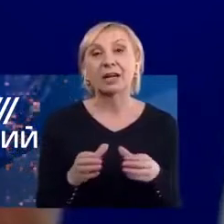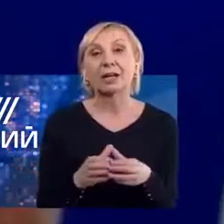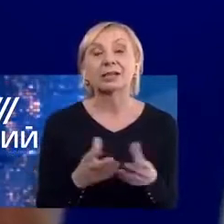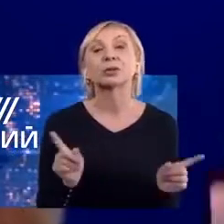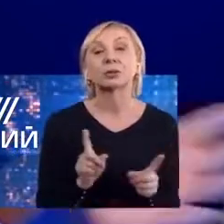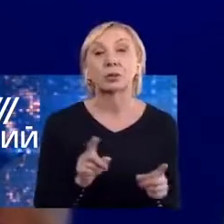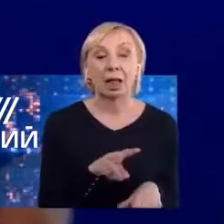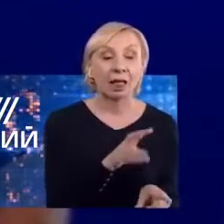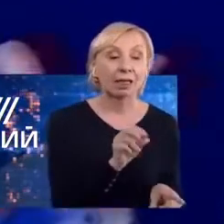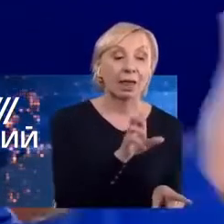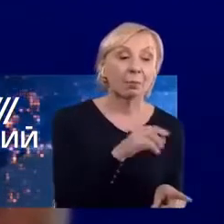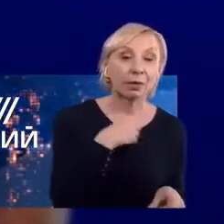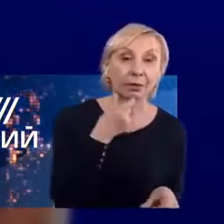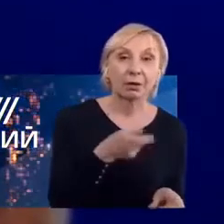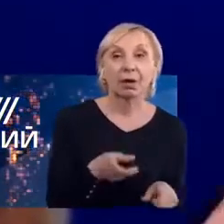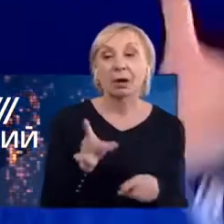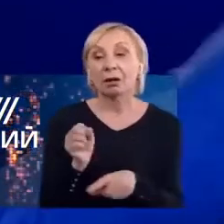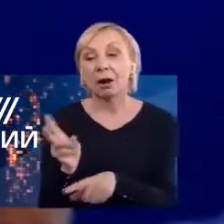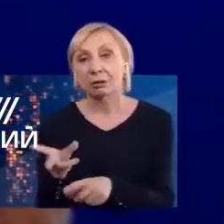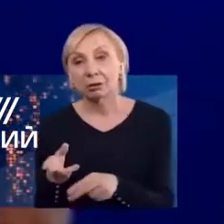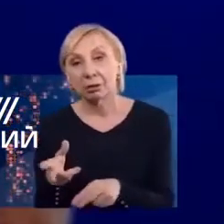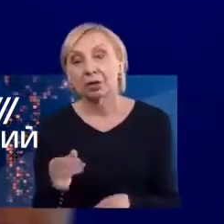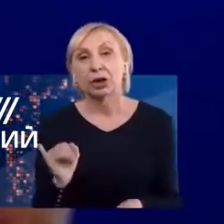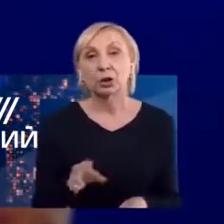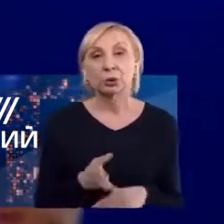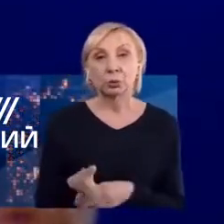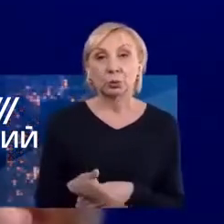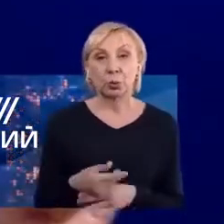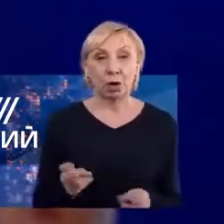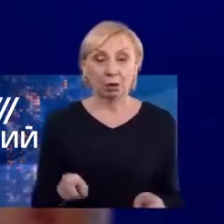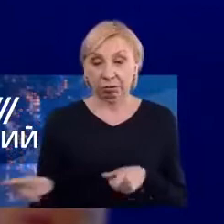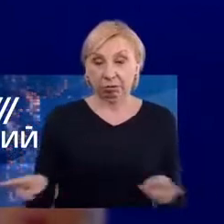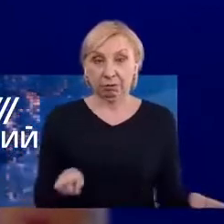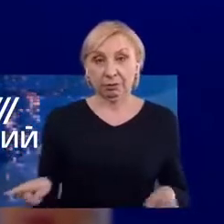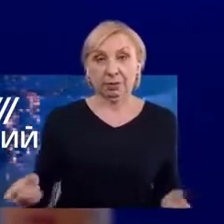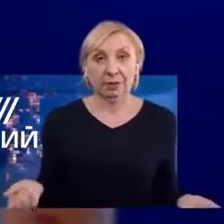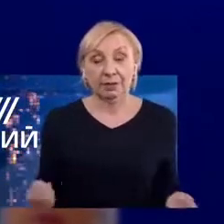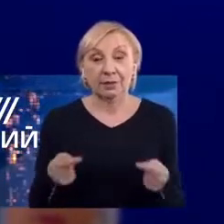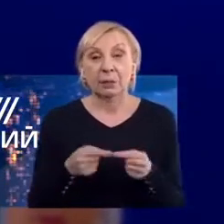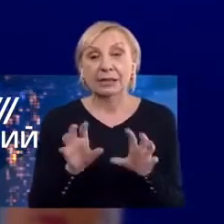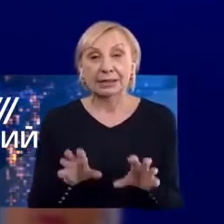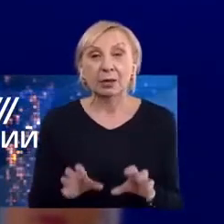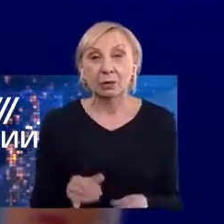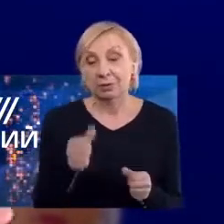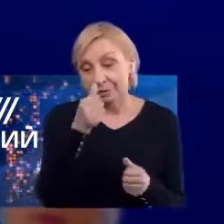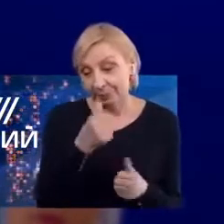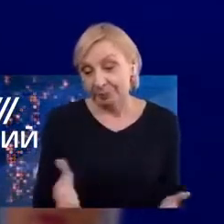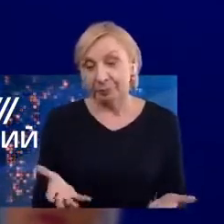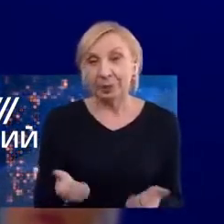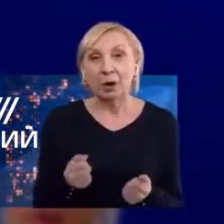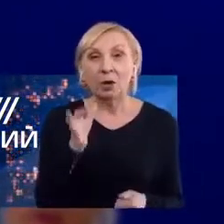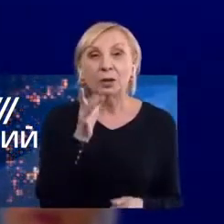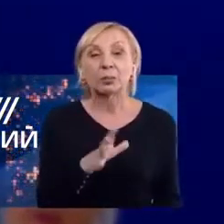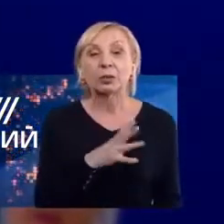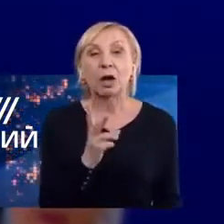і щука. Один тягне направо, другий наліво, а третій взагалі невідомо куди. І відповідно закони не приймаються важливі. Пам'ятаєте, коли